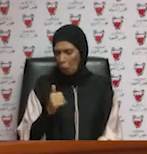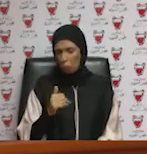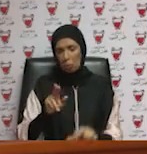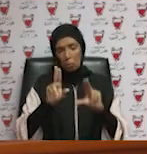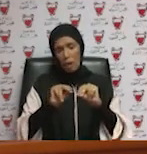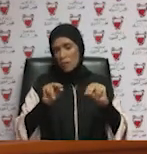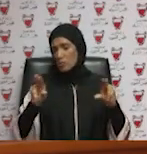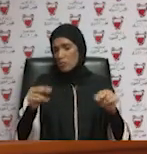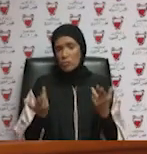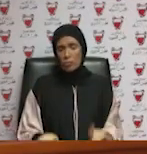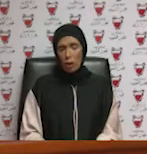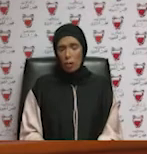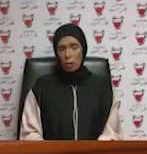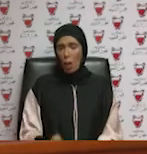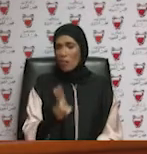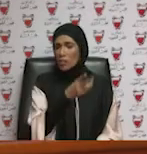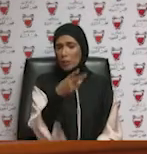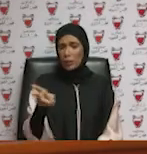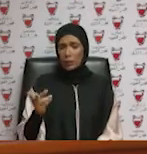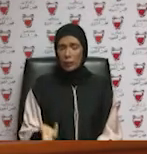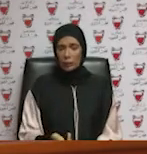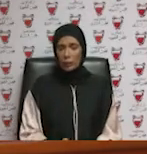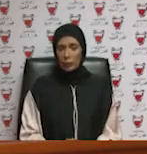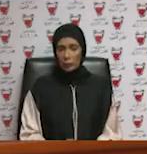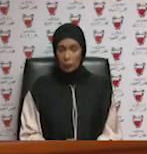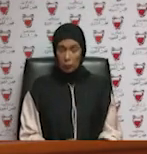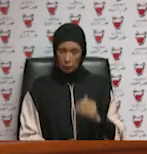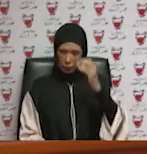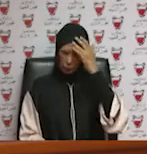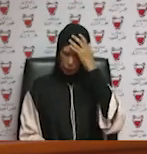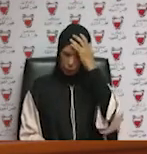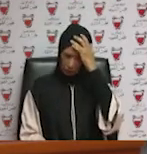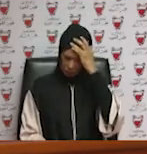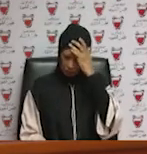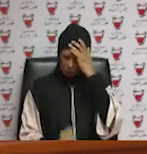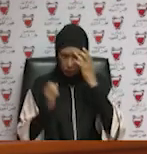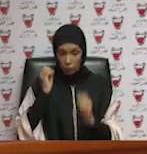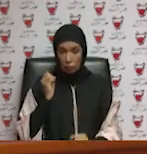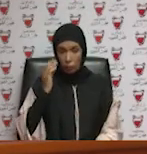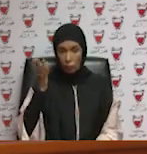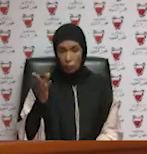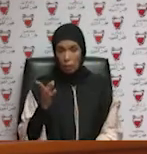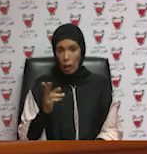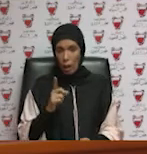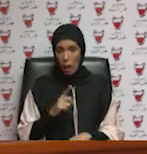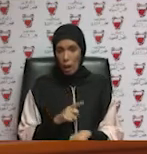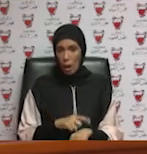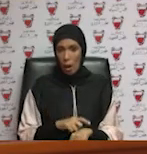لن يغير كثيرا في هذه المادة. ولكن اقتراحهم بالتمديد